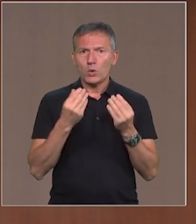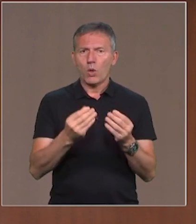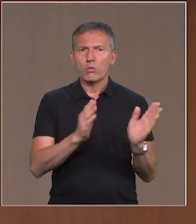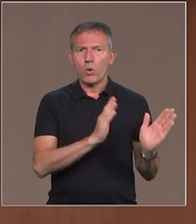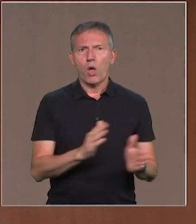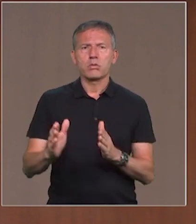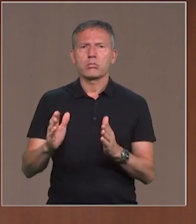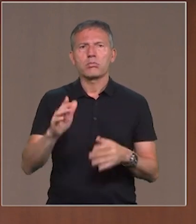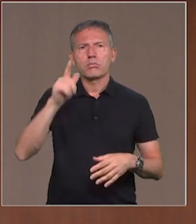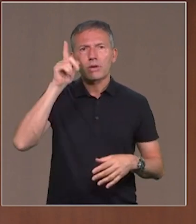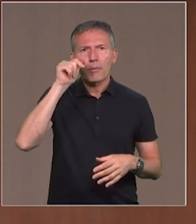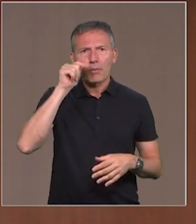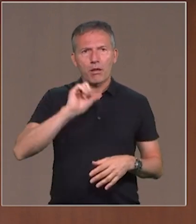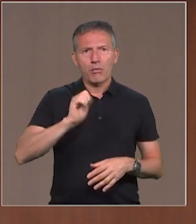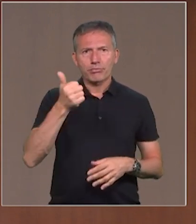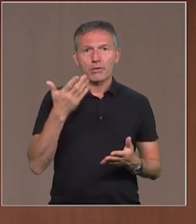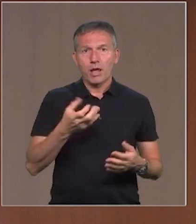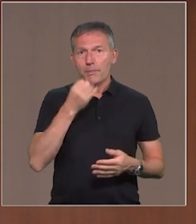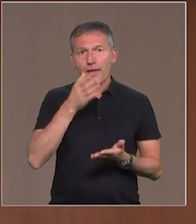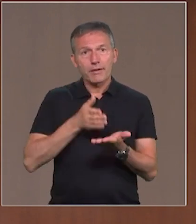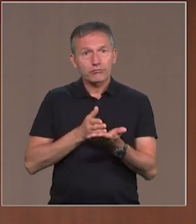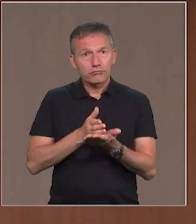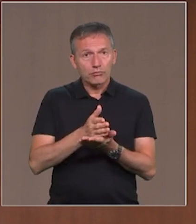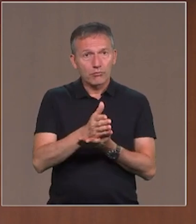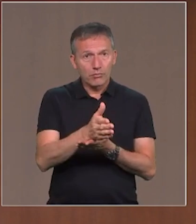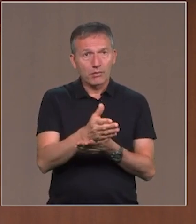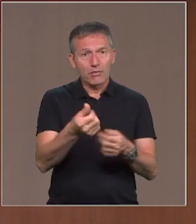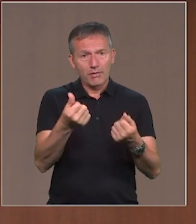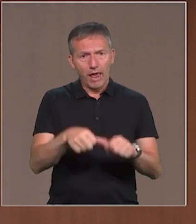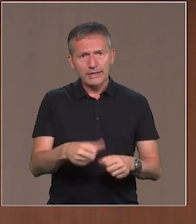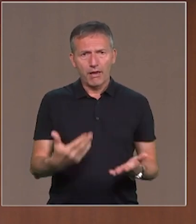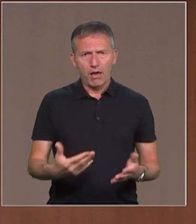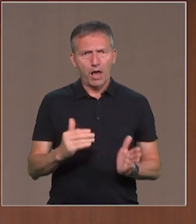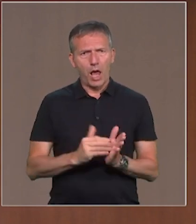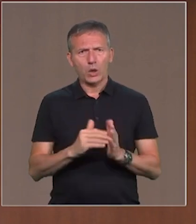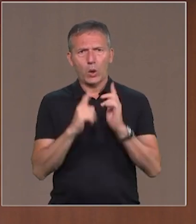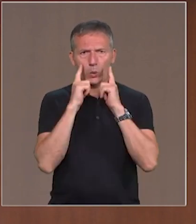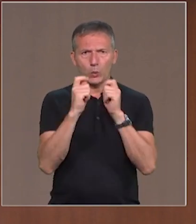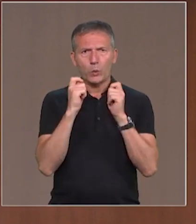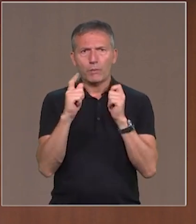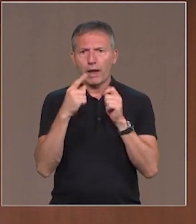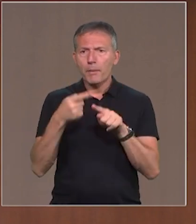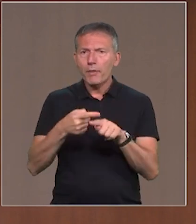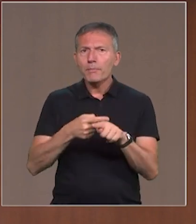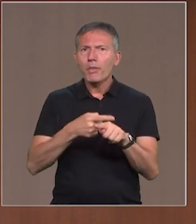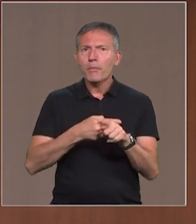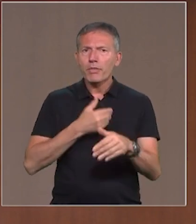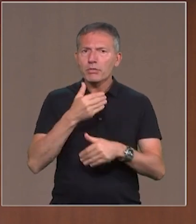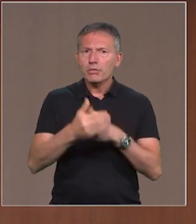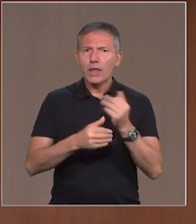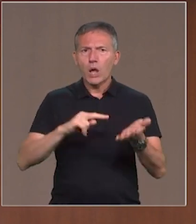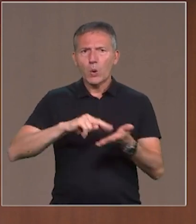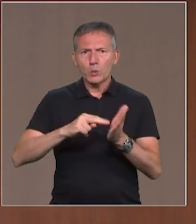l'ordre républicain. Nous sommes sur la bonne voie, mais nous restons extrêmement vigilants et c'est progressivement, avec la plus